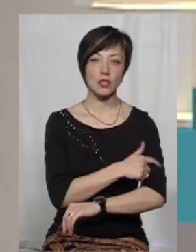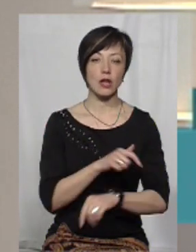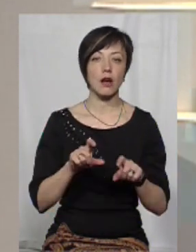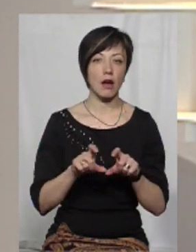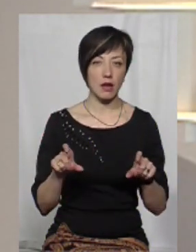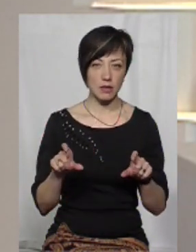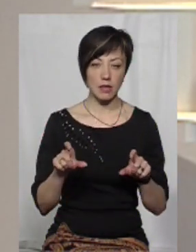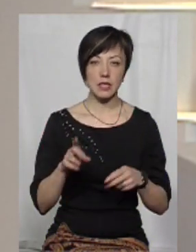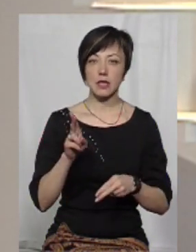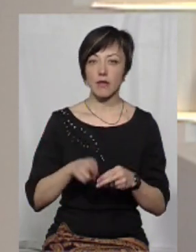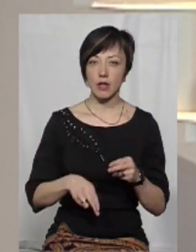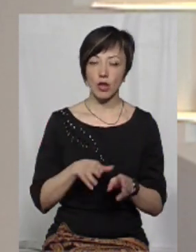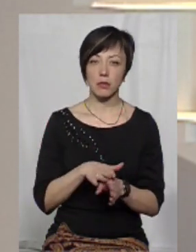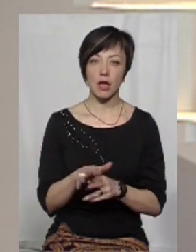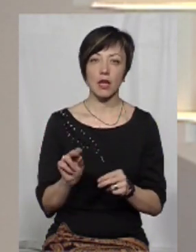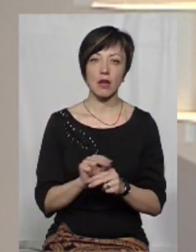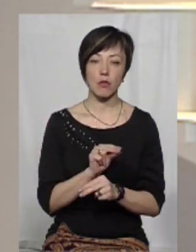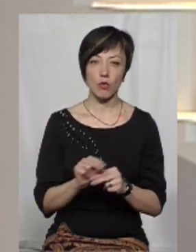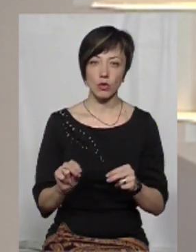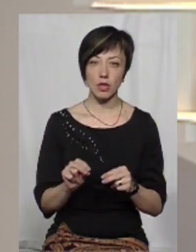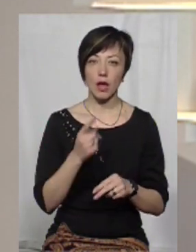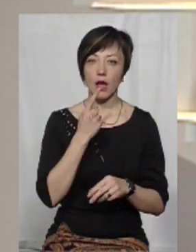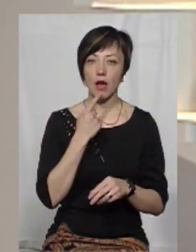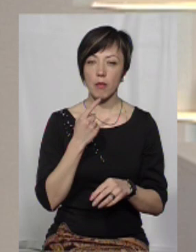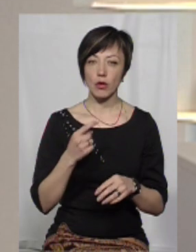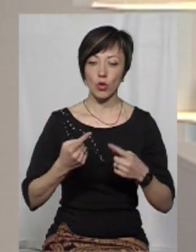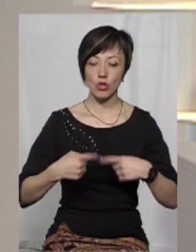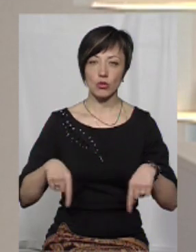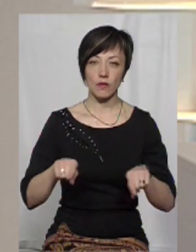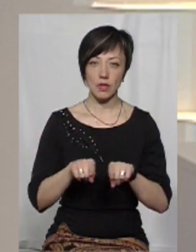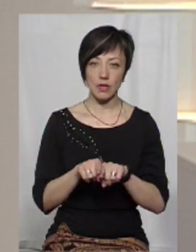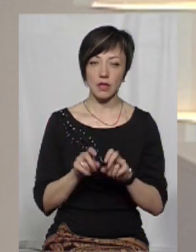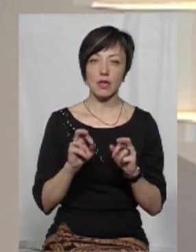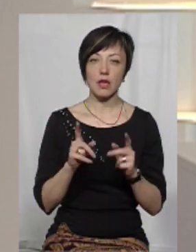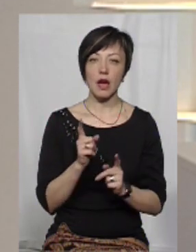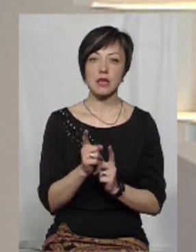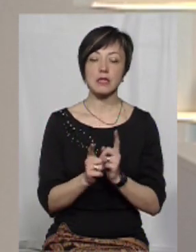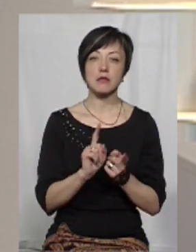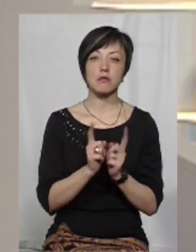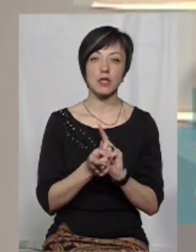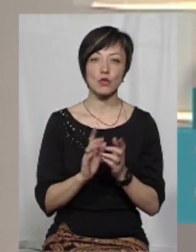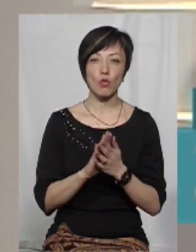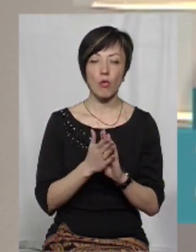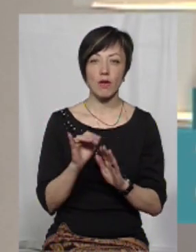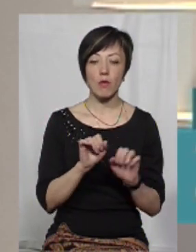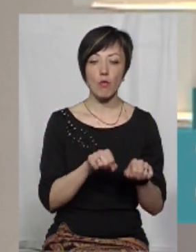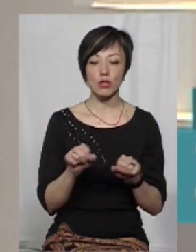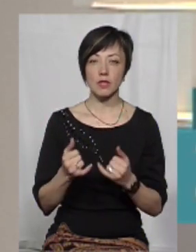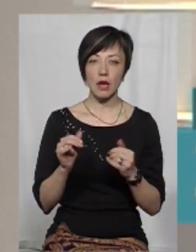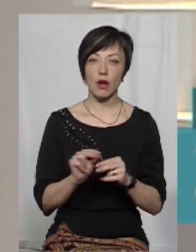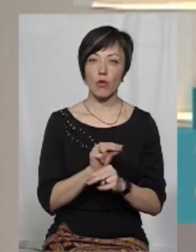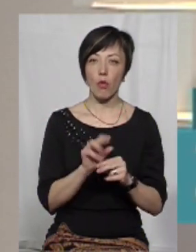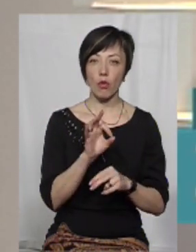дитячій лікарні завершується капітальний ремонт гематологічного відділення. Як зміняться умови і можливості для